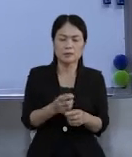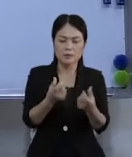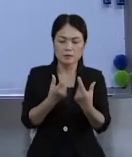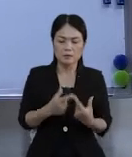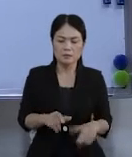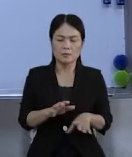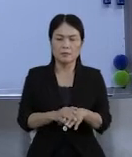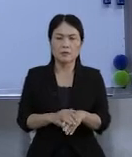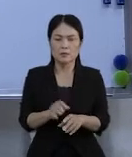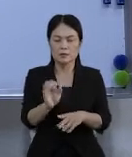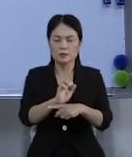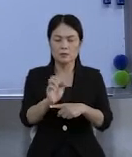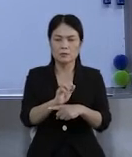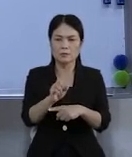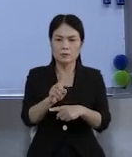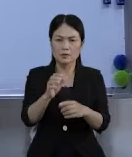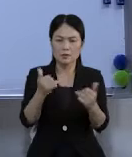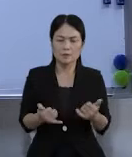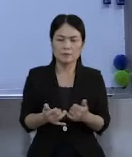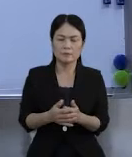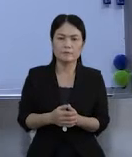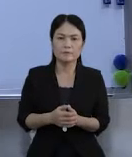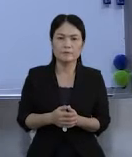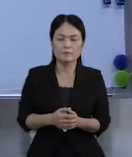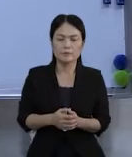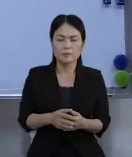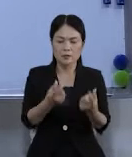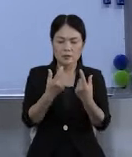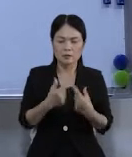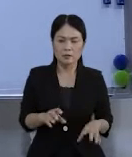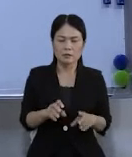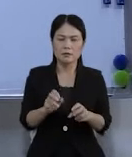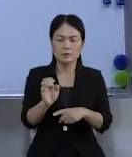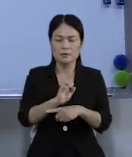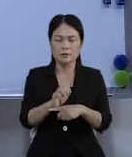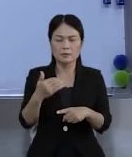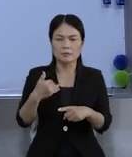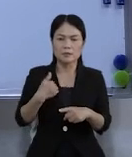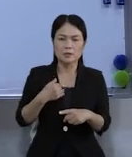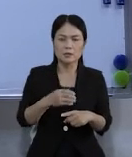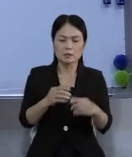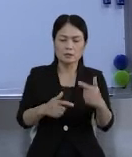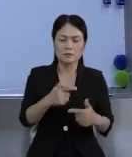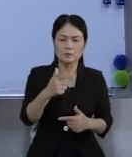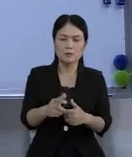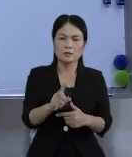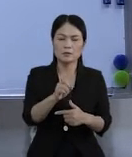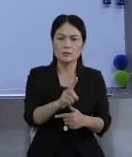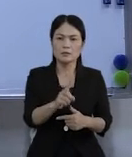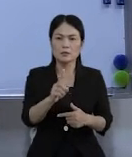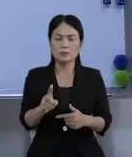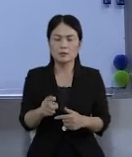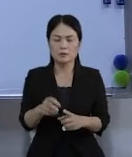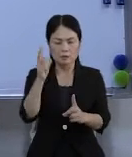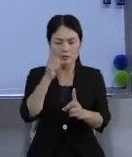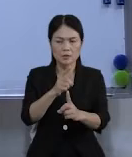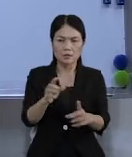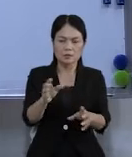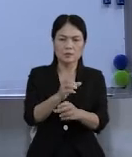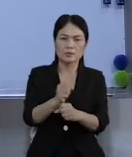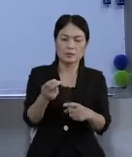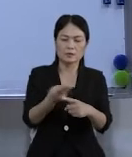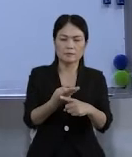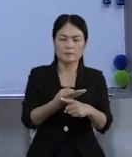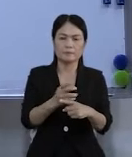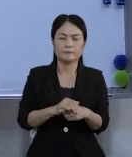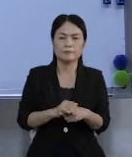đọc sài chấm nọt mùi nì. Nhưng chẳng không có đọc sài chấm nọt, cứ miên chúm hiên mùi mùi đậm bầy dương vô tư ạ